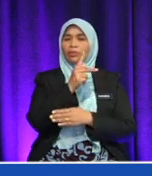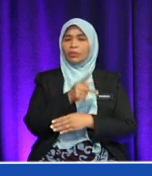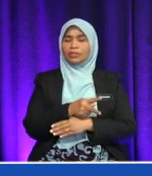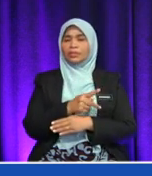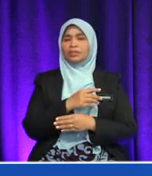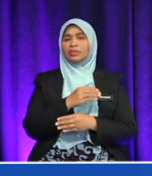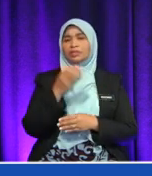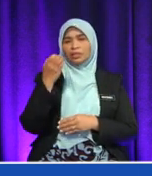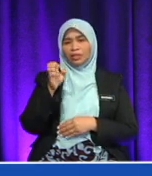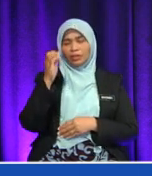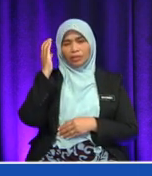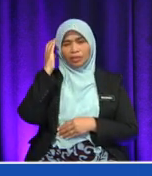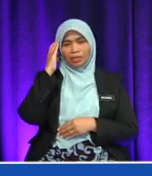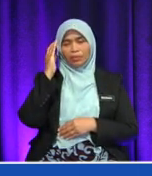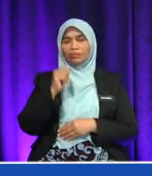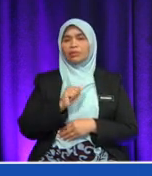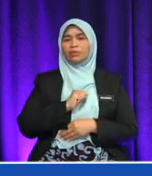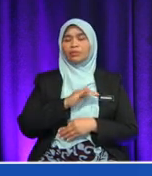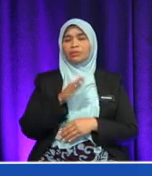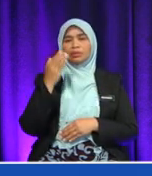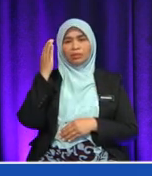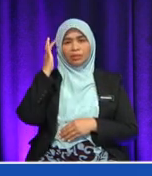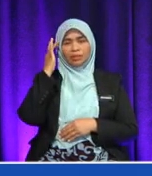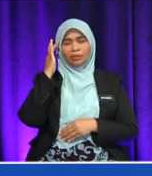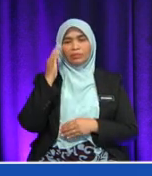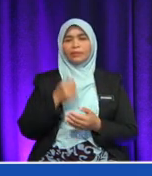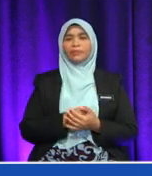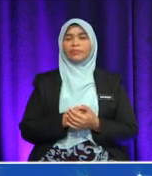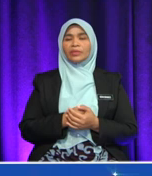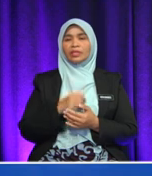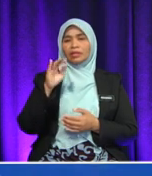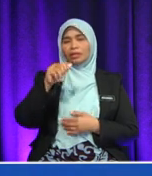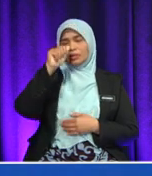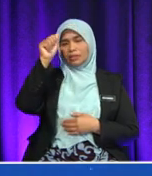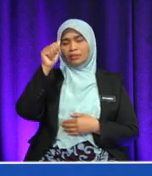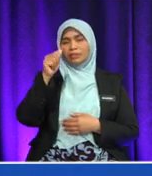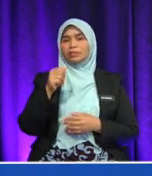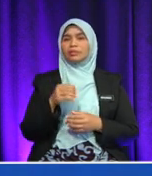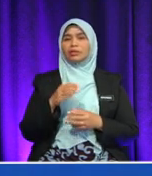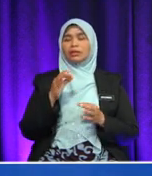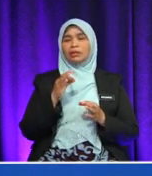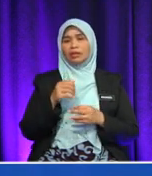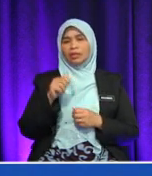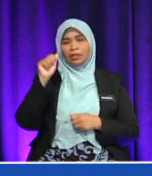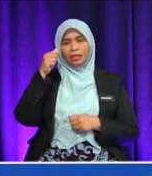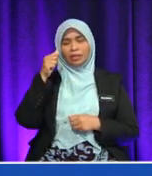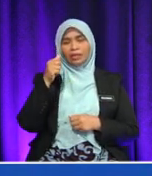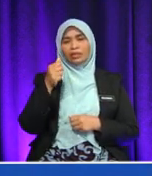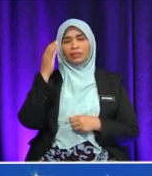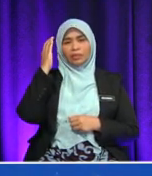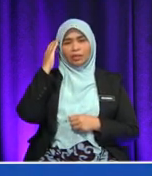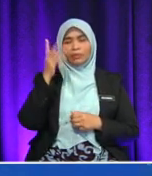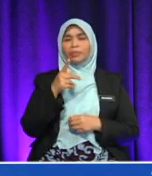sedangkan aku tidak mengetahui dan engkau maha mengetahui kepada bayi Ya Allah seandainya engkau mengetahui perkara ini